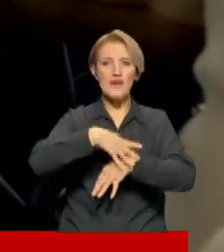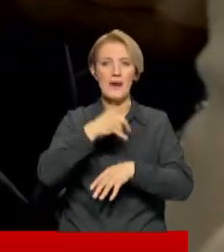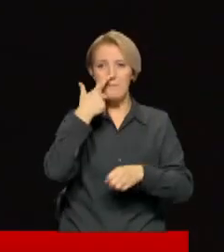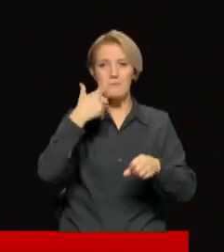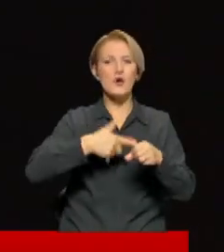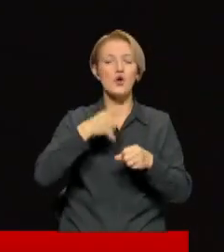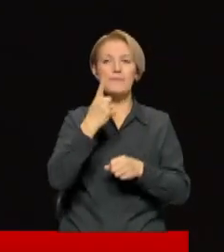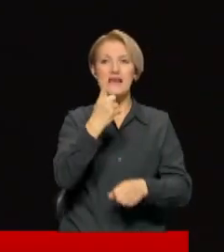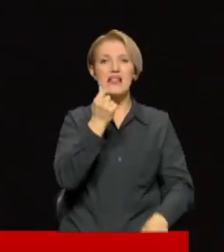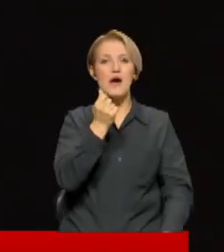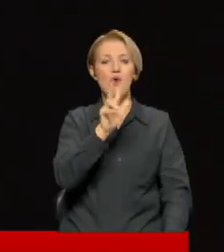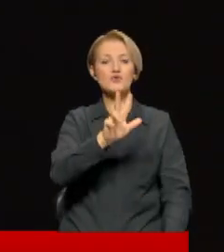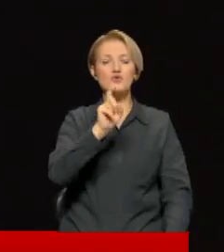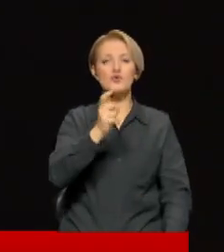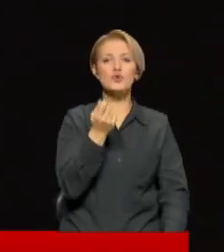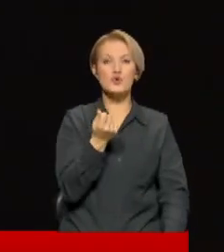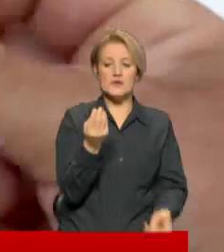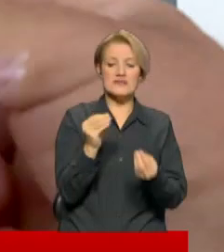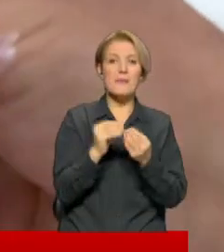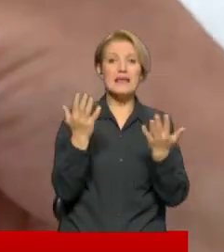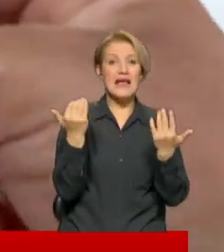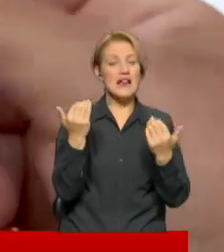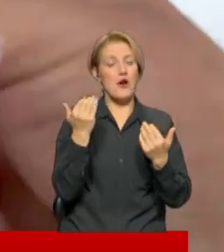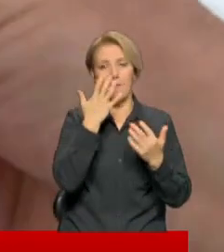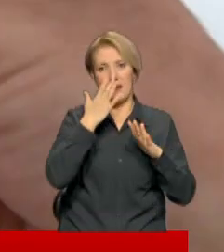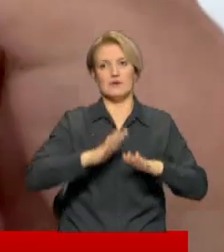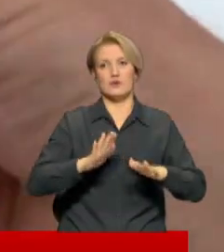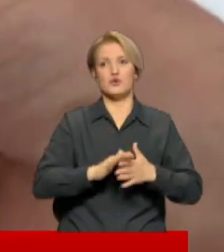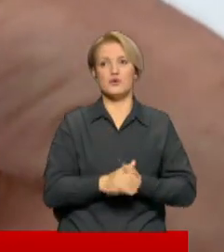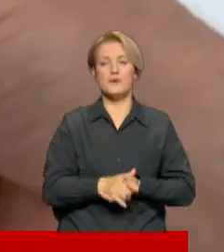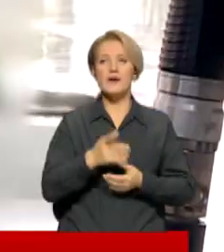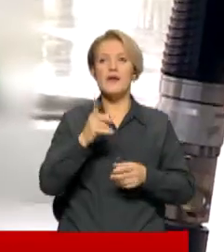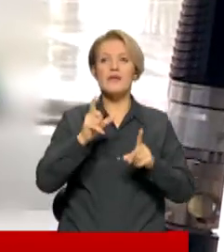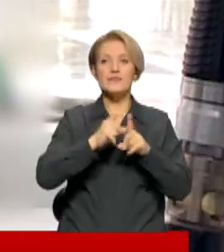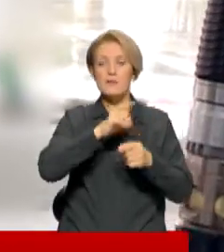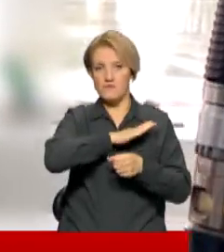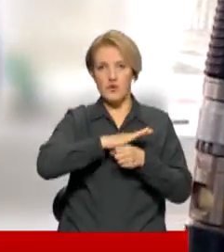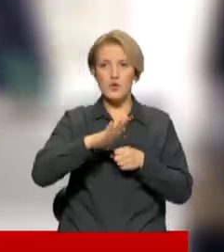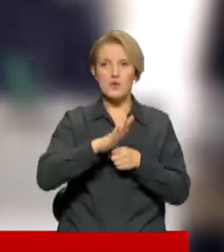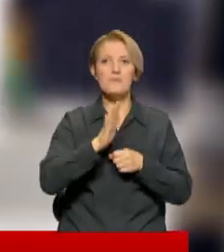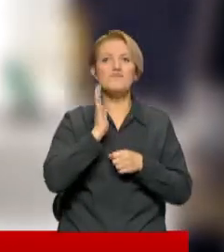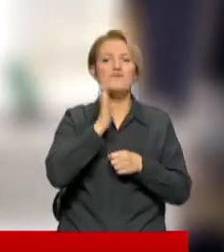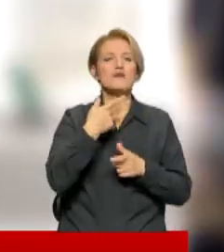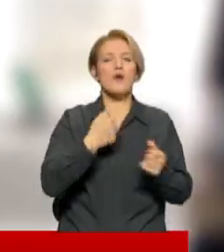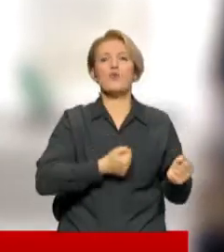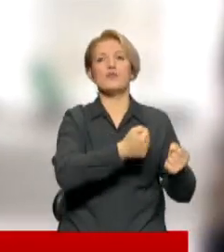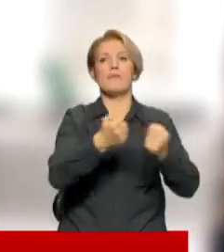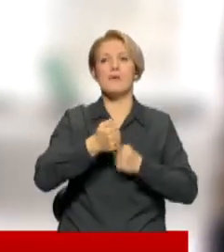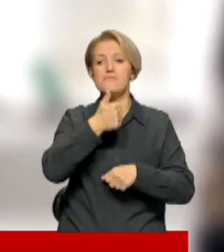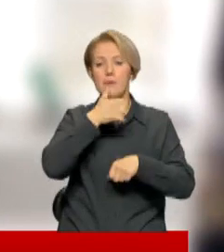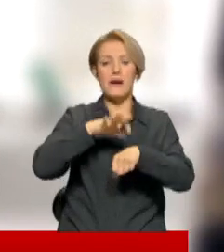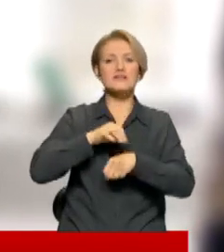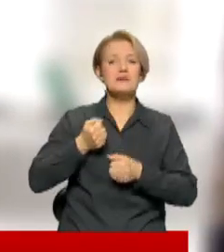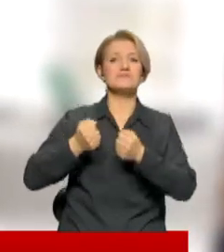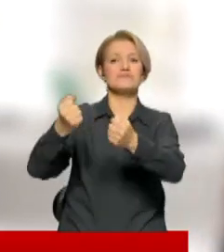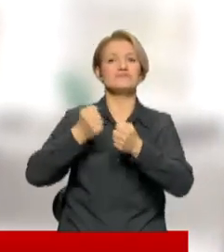litresine 1 lira 39 Kuruş zam gelmesi bekleniyor Yok yok fullemedim Çok fazla sık kullanmıyorum Sadece babamı